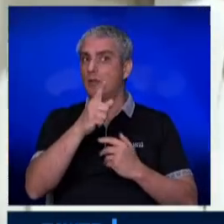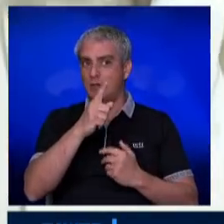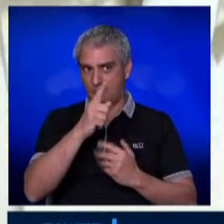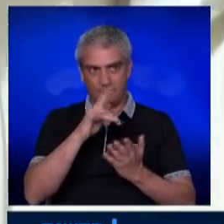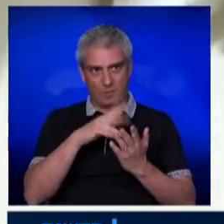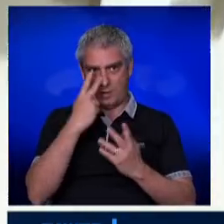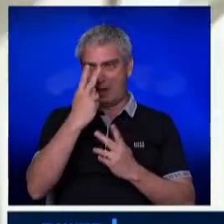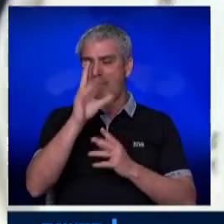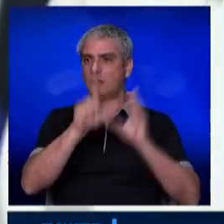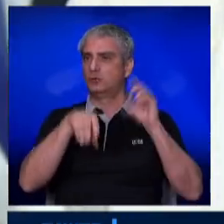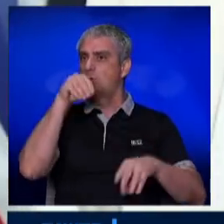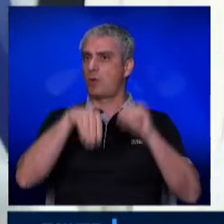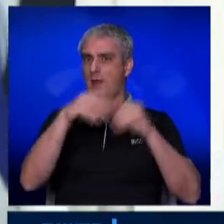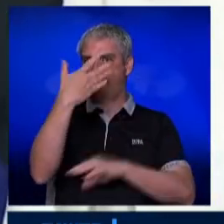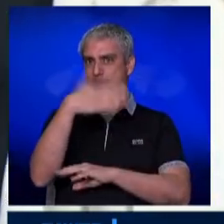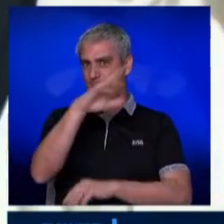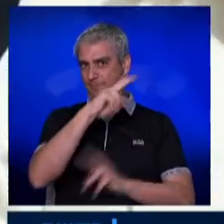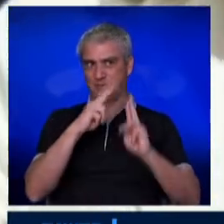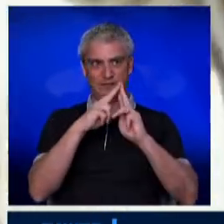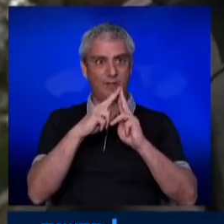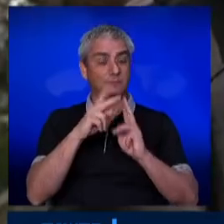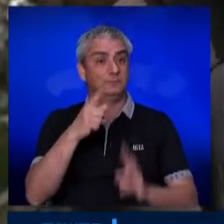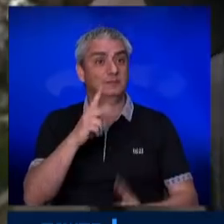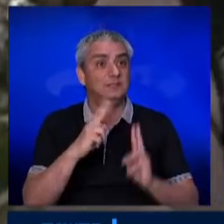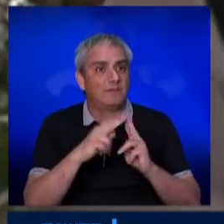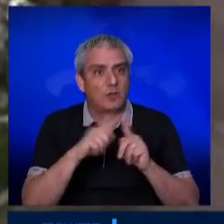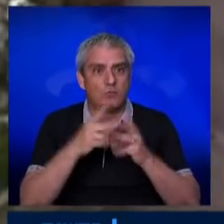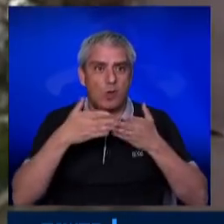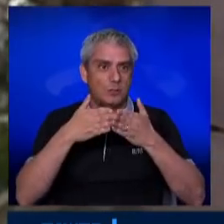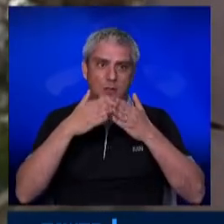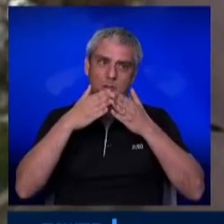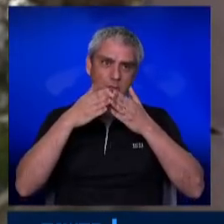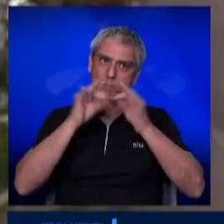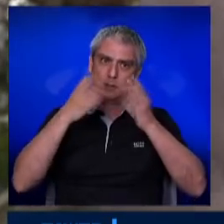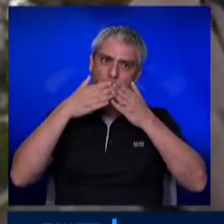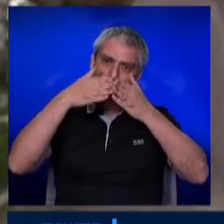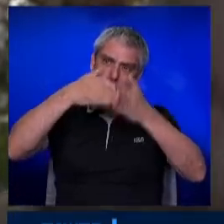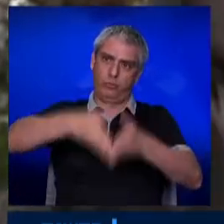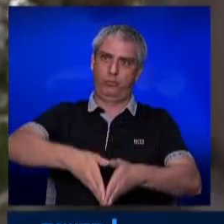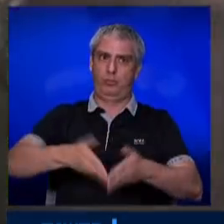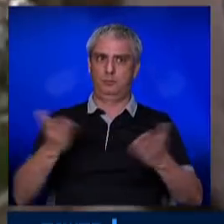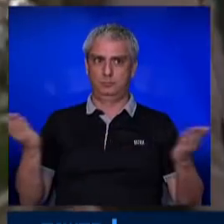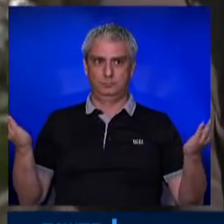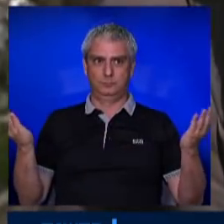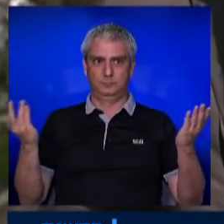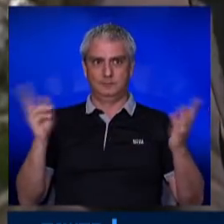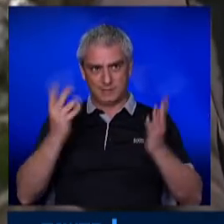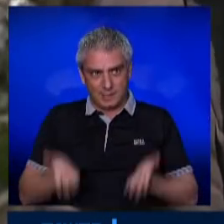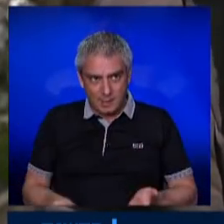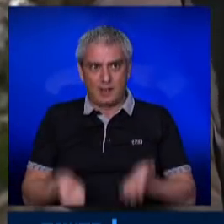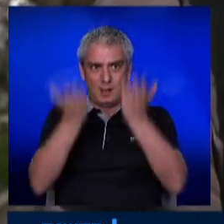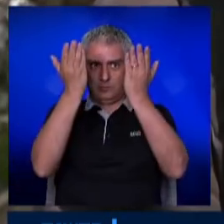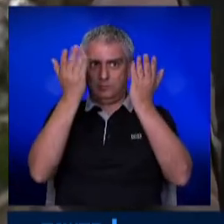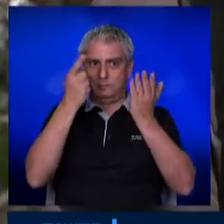נפקד מעיניהם של הבוחרים ברפובליקה. Nous, la France, c'est un Titanic. Le Titanic commence à couler. Il faut le